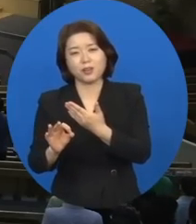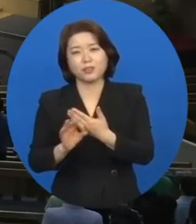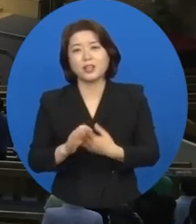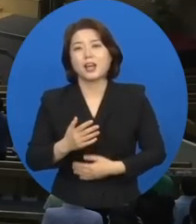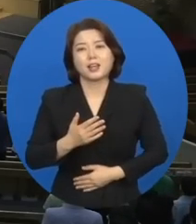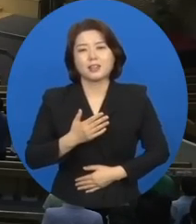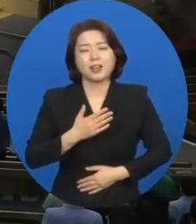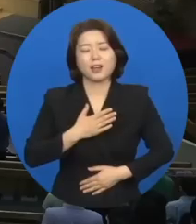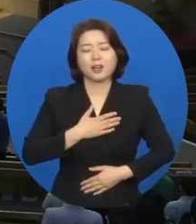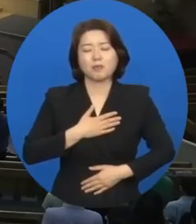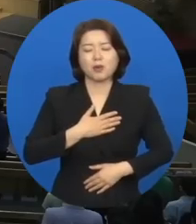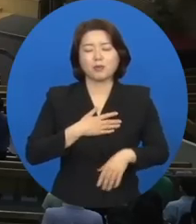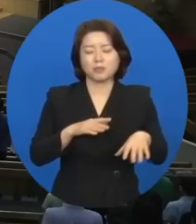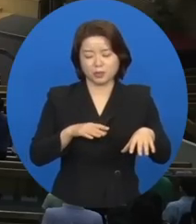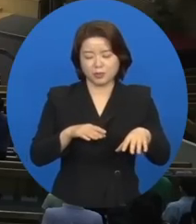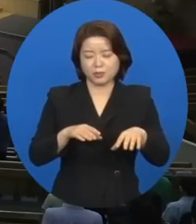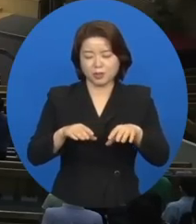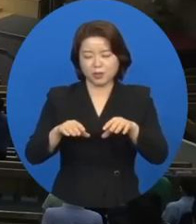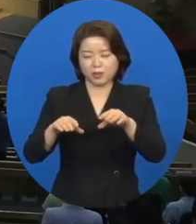아니면 내가